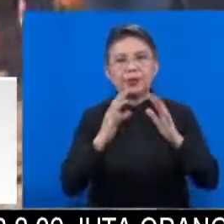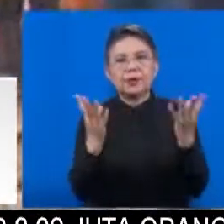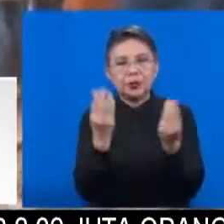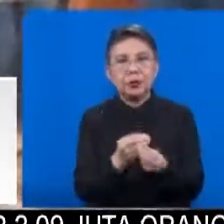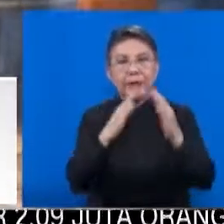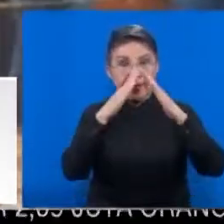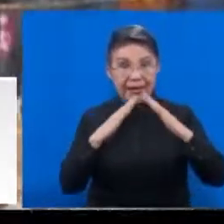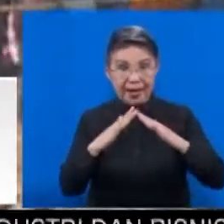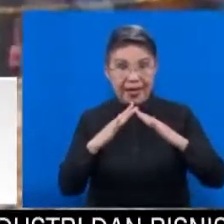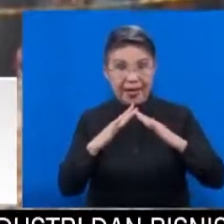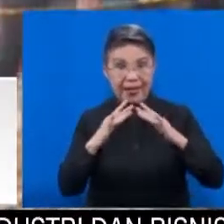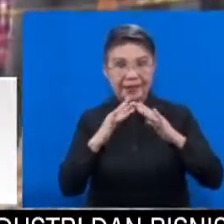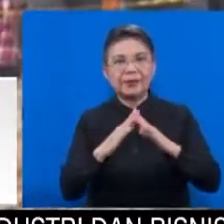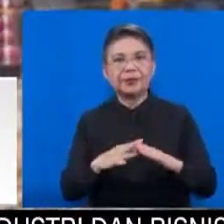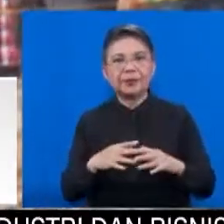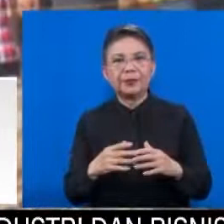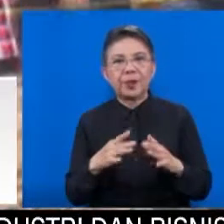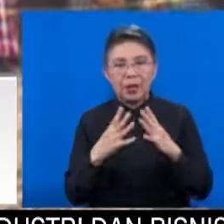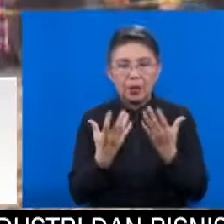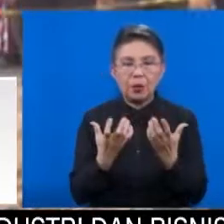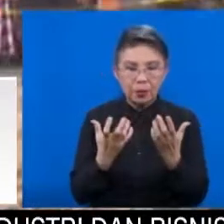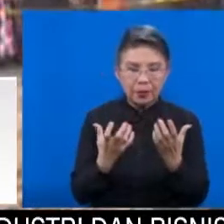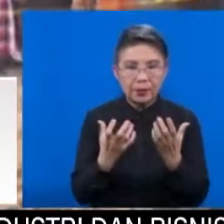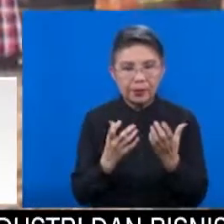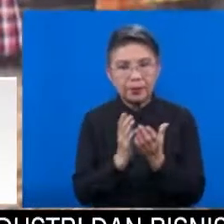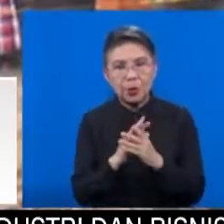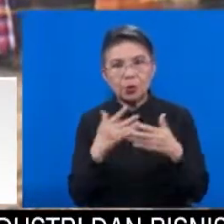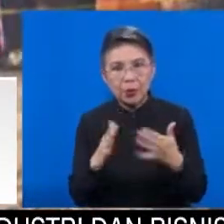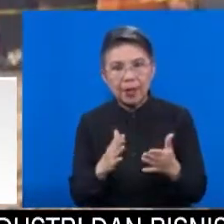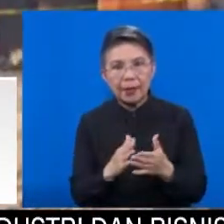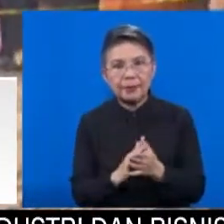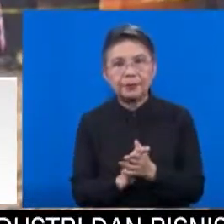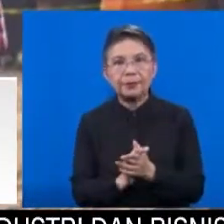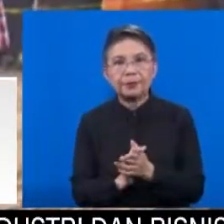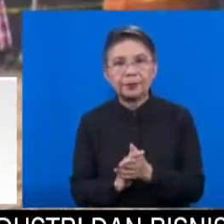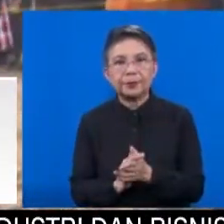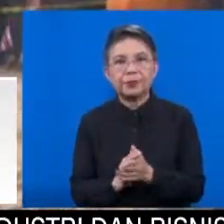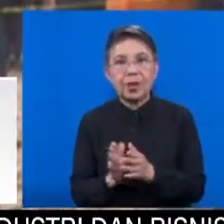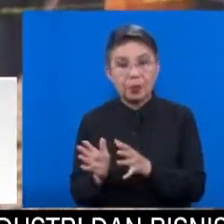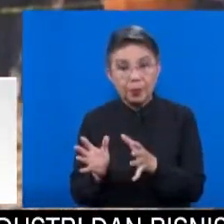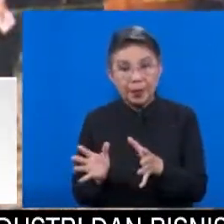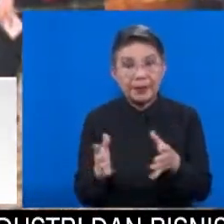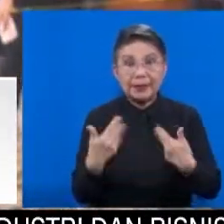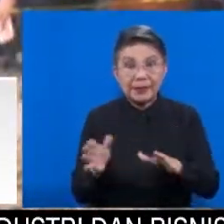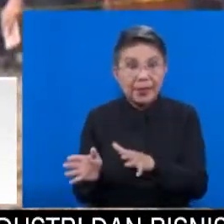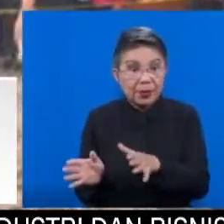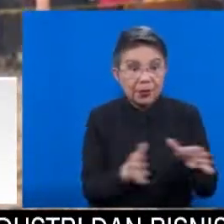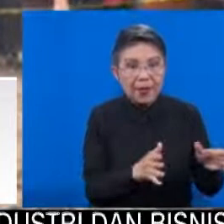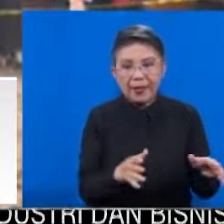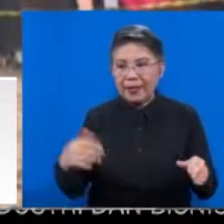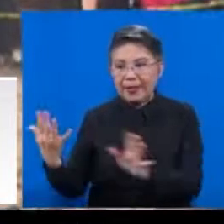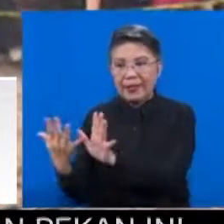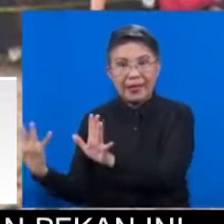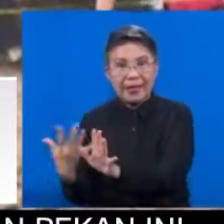dari tenda kemudian bisa langsung mendoakan atau berziarah di makam Eril. Sehingga memang kalau saya lihat